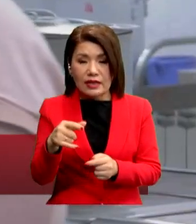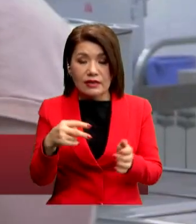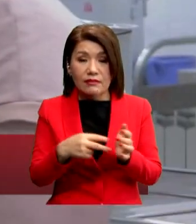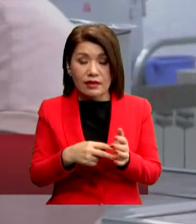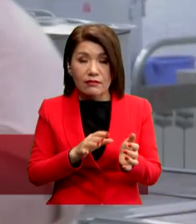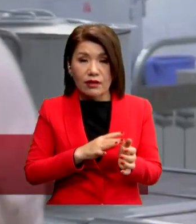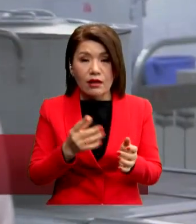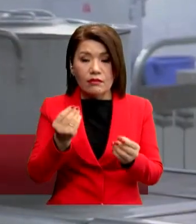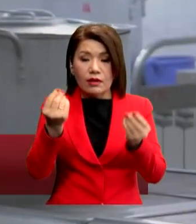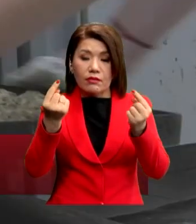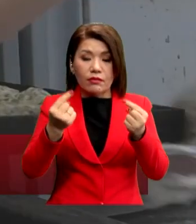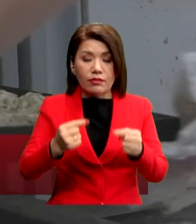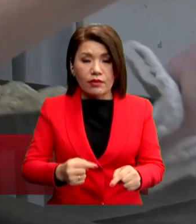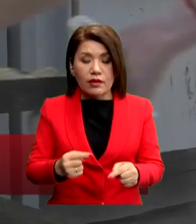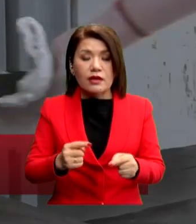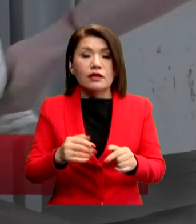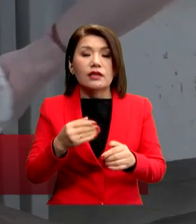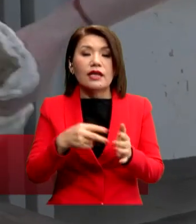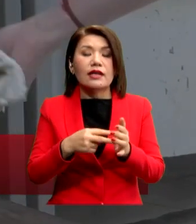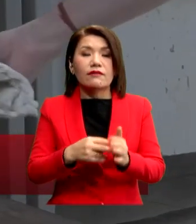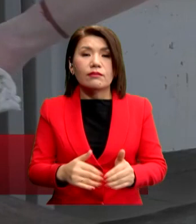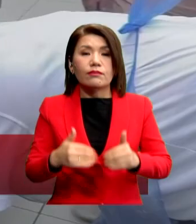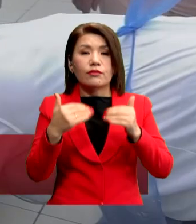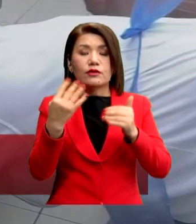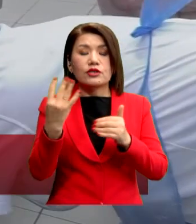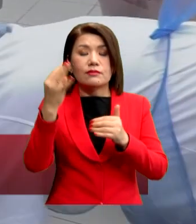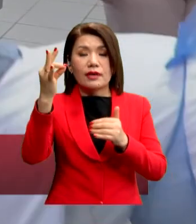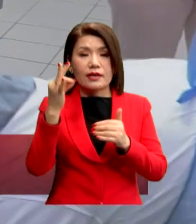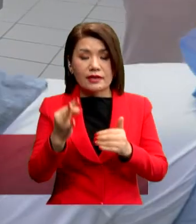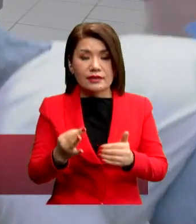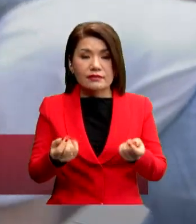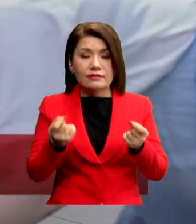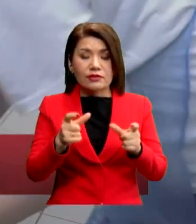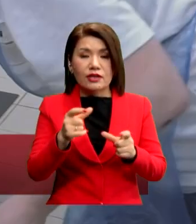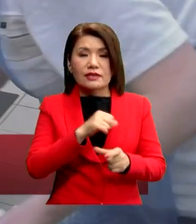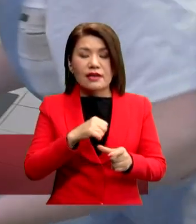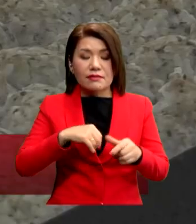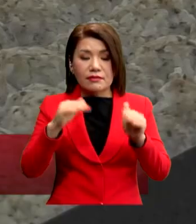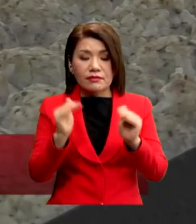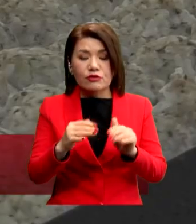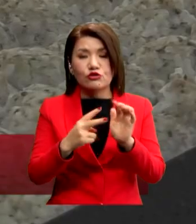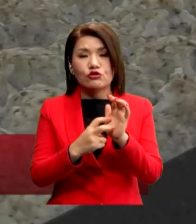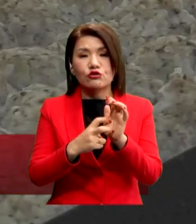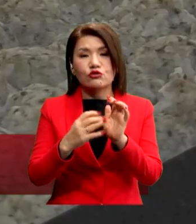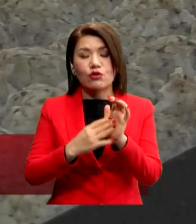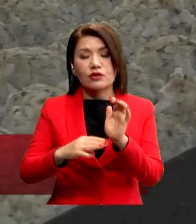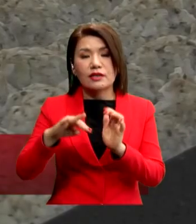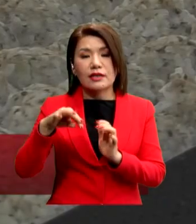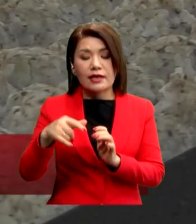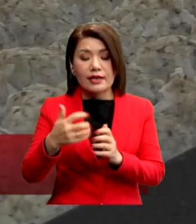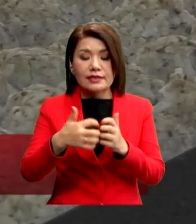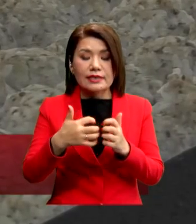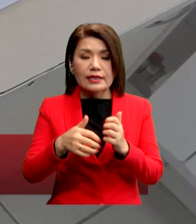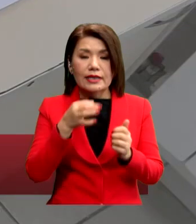Кейін инфляцияның өсуіне байланысты тариф құны жылына 4%-мен көтеріліп, қазір ең төменгі баға 790 теңге, ал орташа